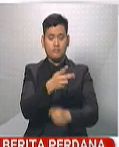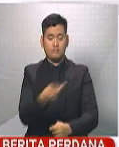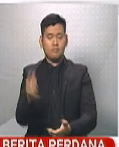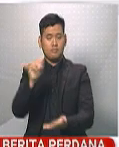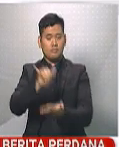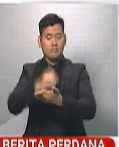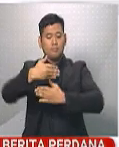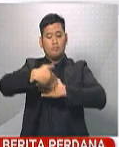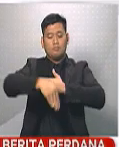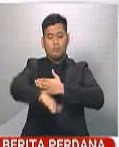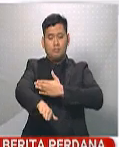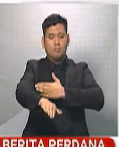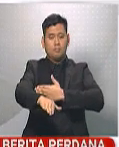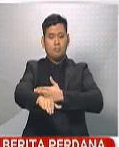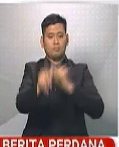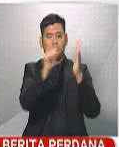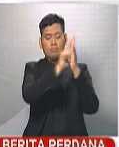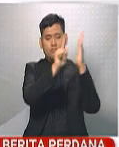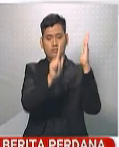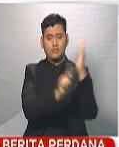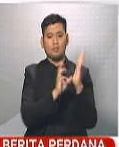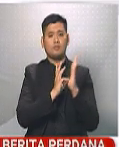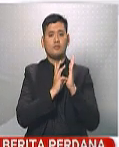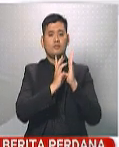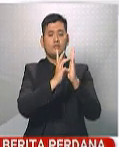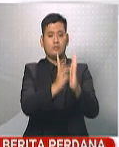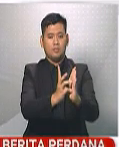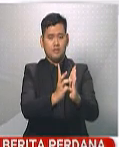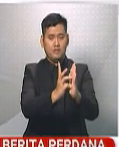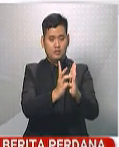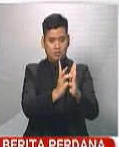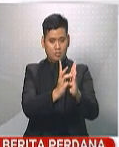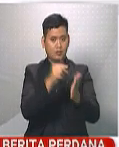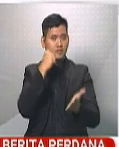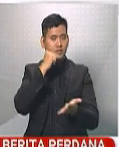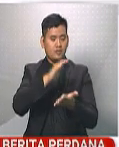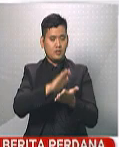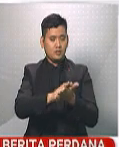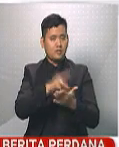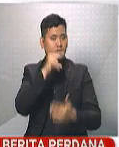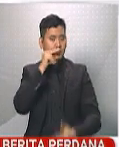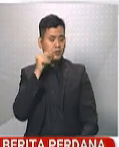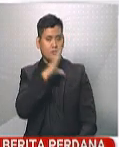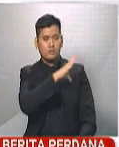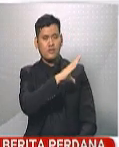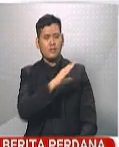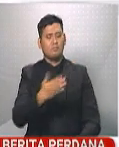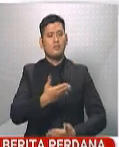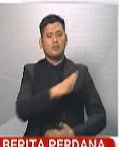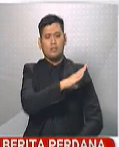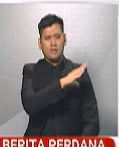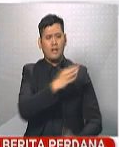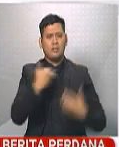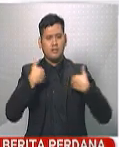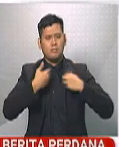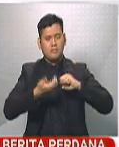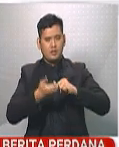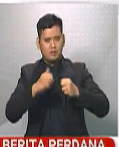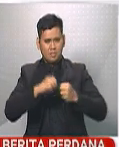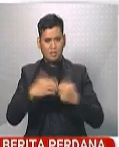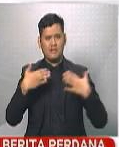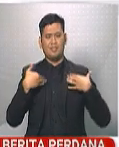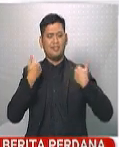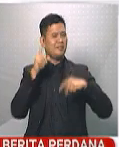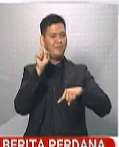tersebut selepas peguam mewakili tertuduh Datuk Jagjit Singh memaklumkan anak guamnya mengalami masalah kesihatan dan tidak dapat